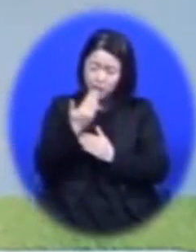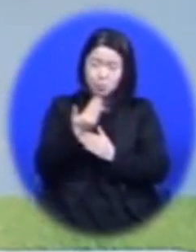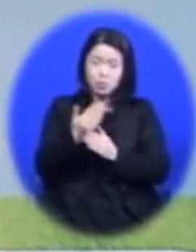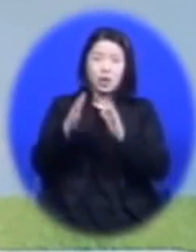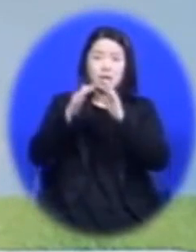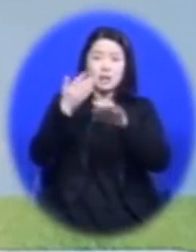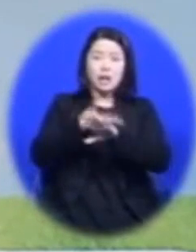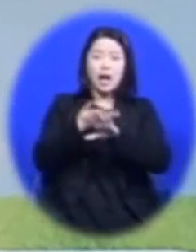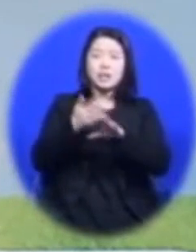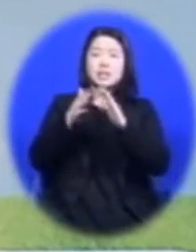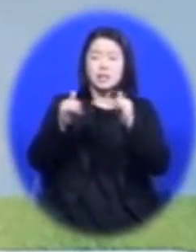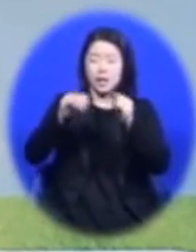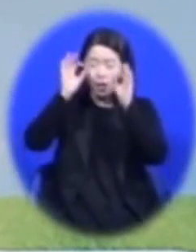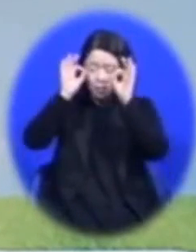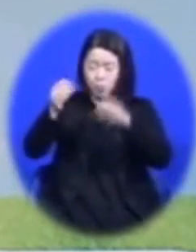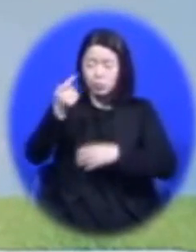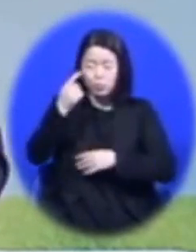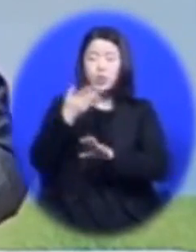눈이 달라진 거예요.